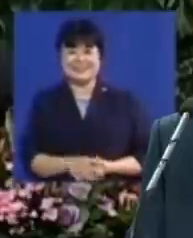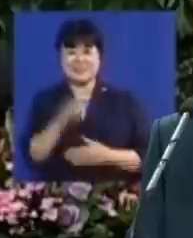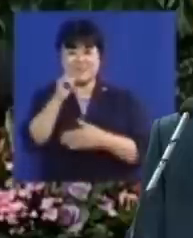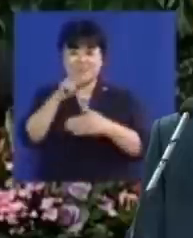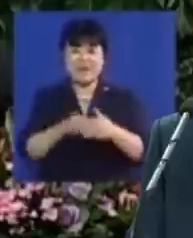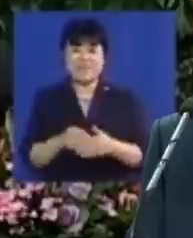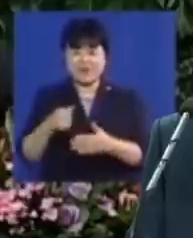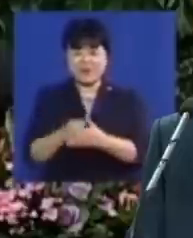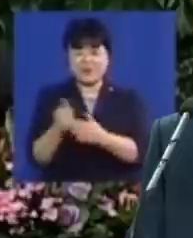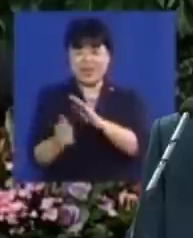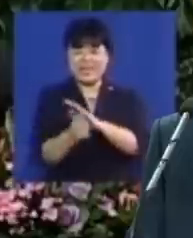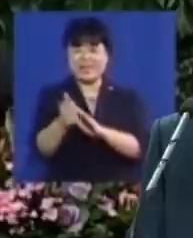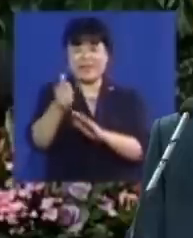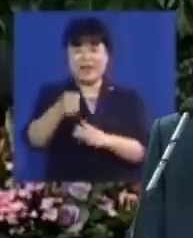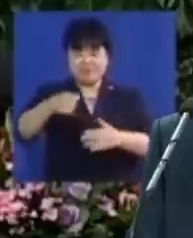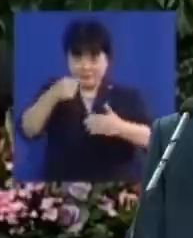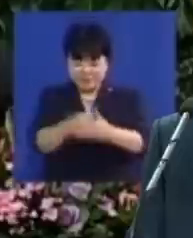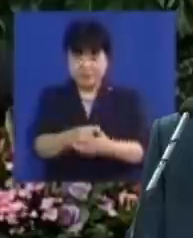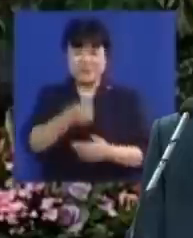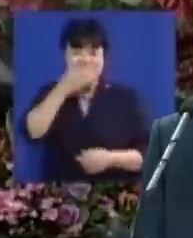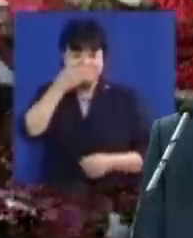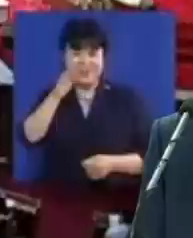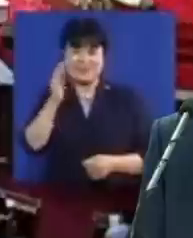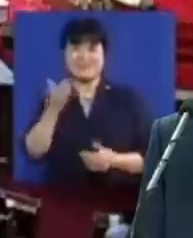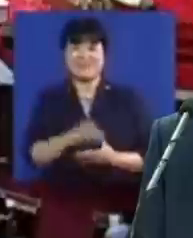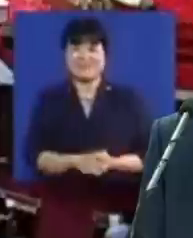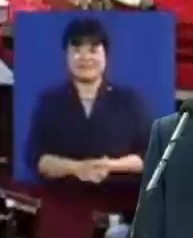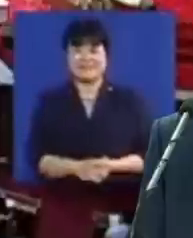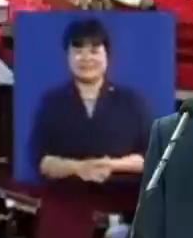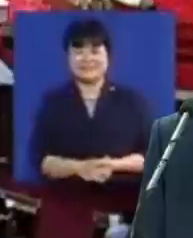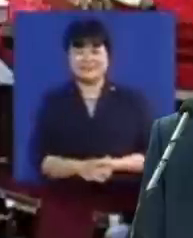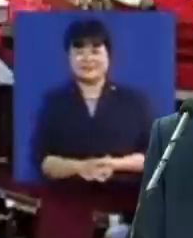마음의 용기와 희망을 갖고 담대히 나갈 수가 있게 되는 것입니다.